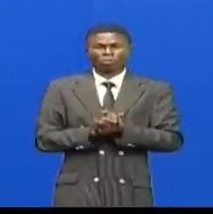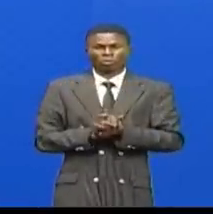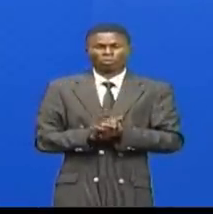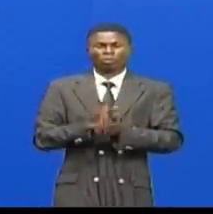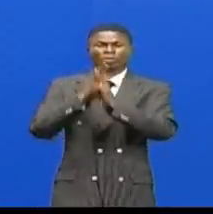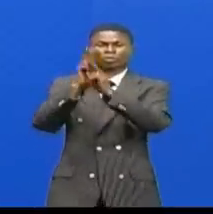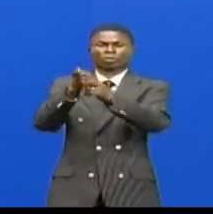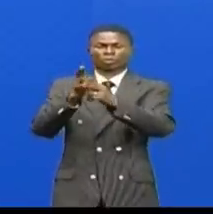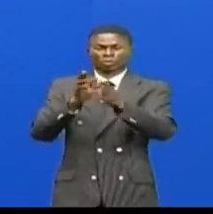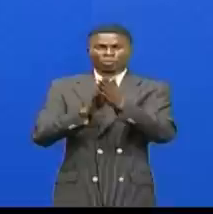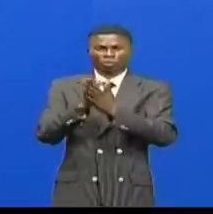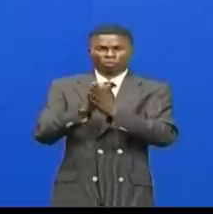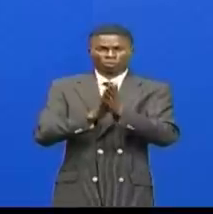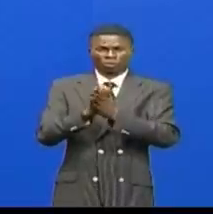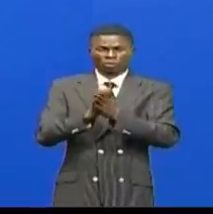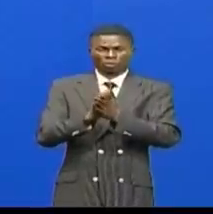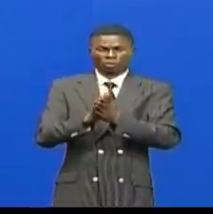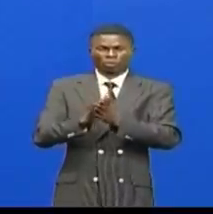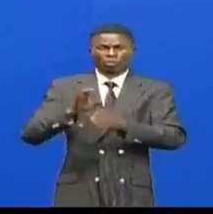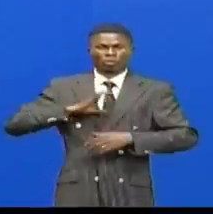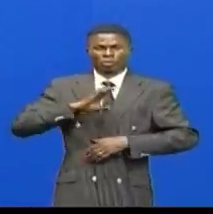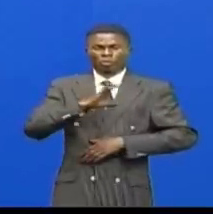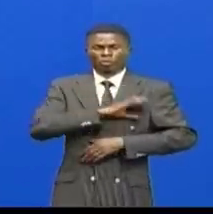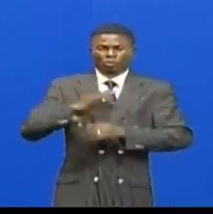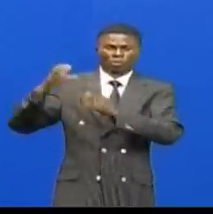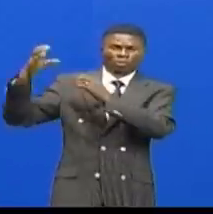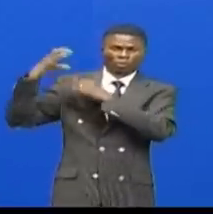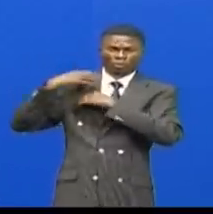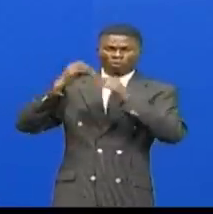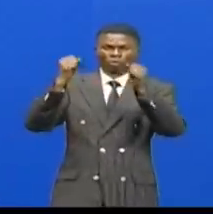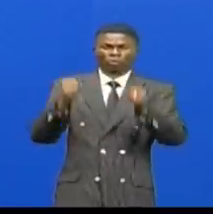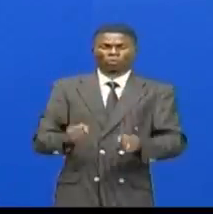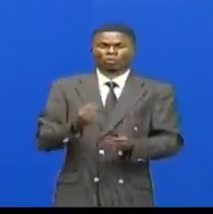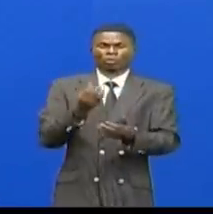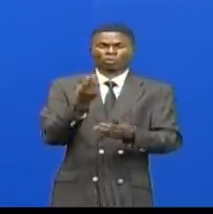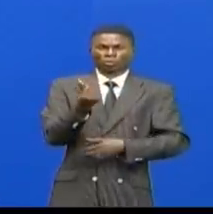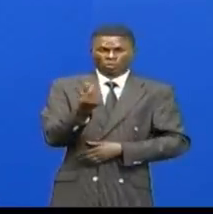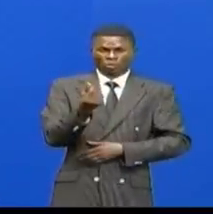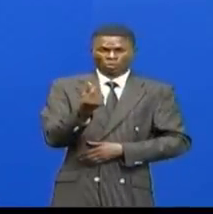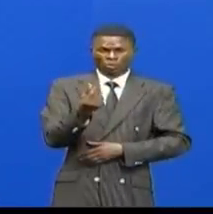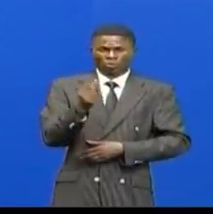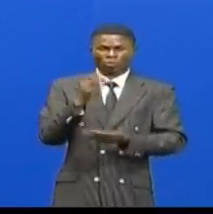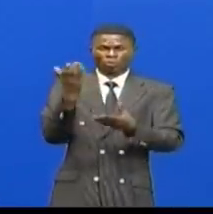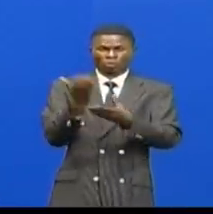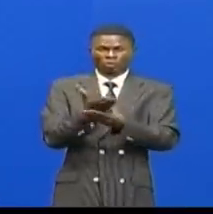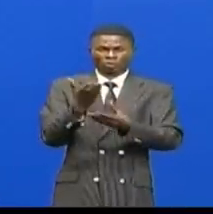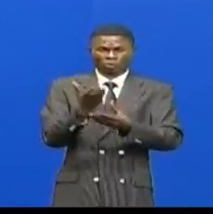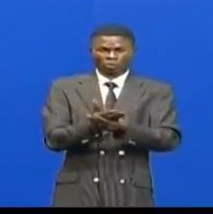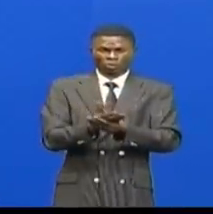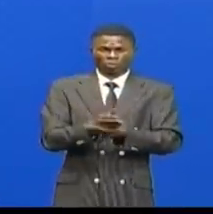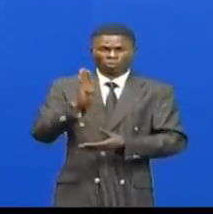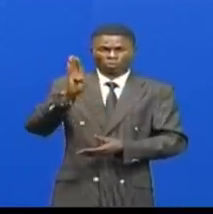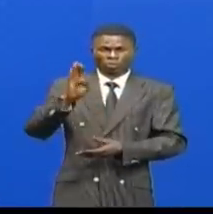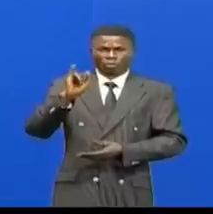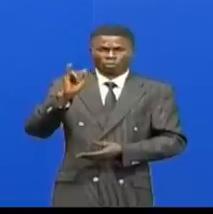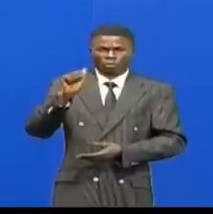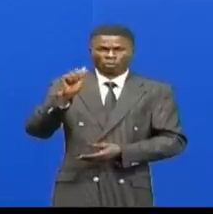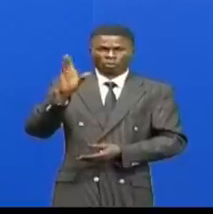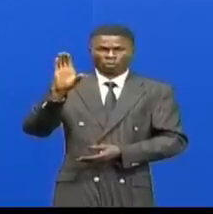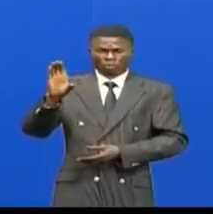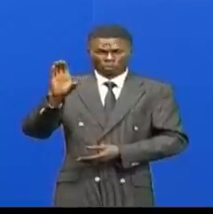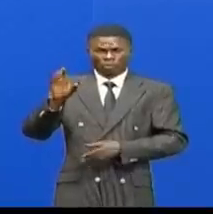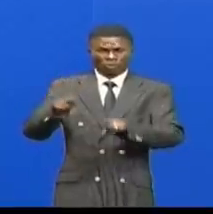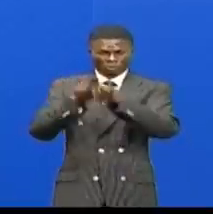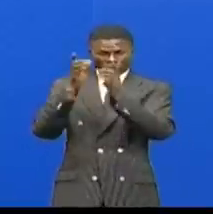Rapport relatif au comité chargé de la stabilité financière sur le dossier BIAC SA en